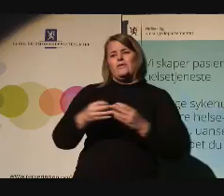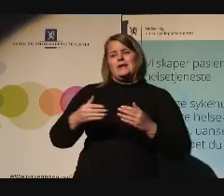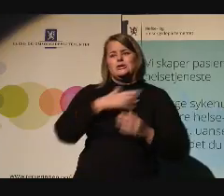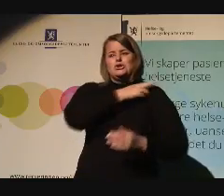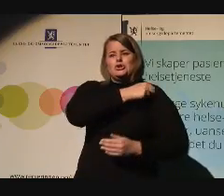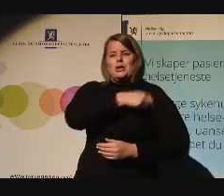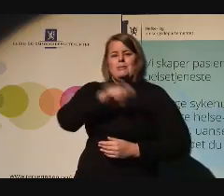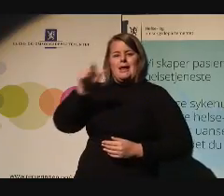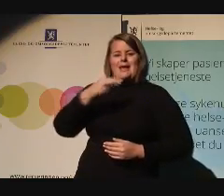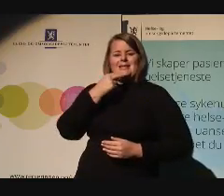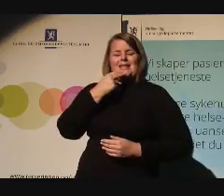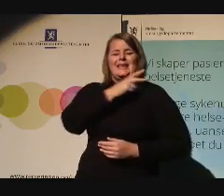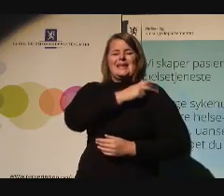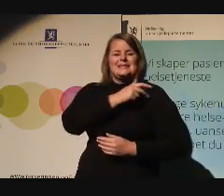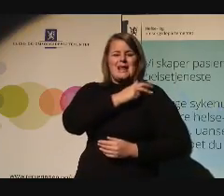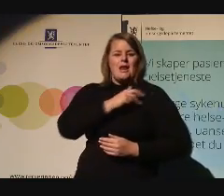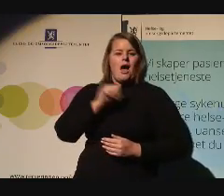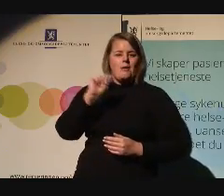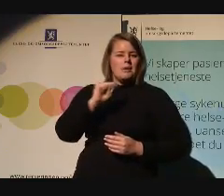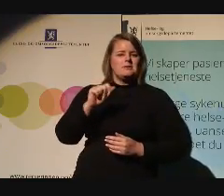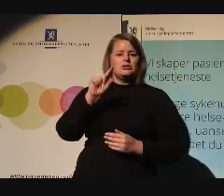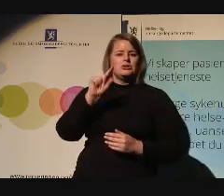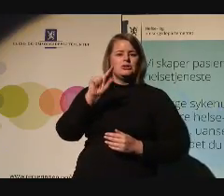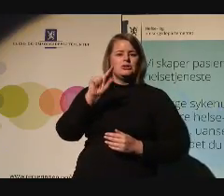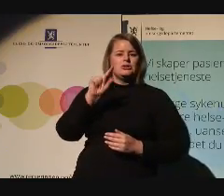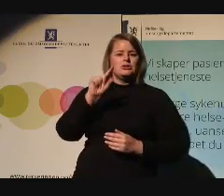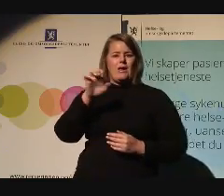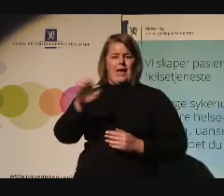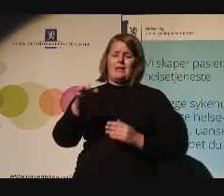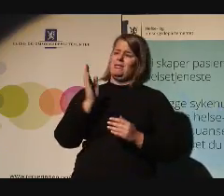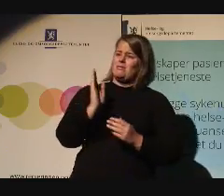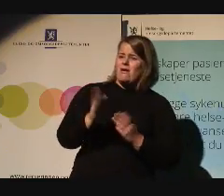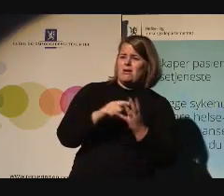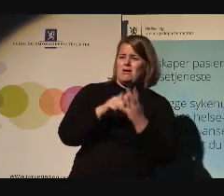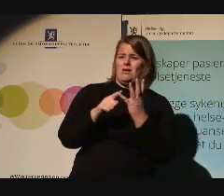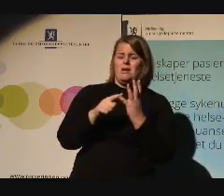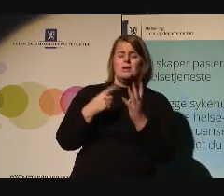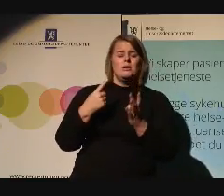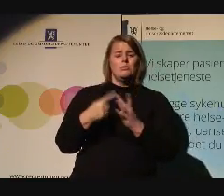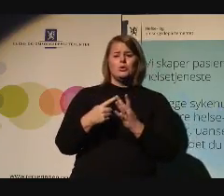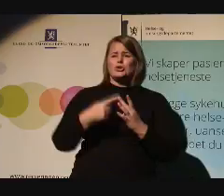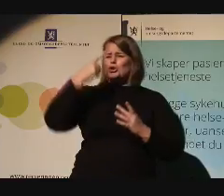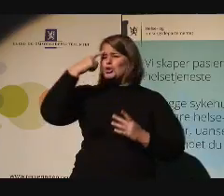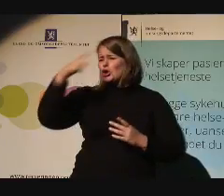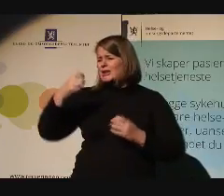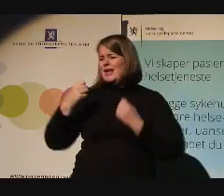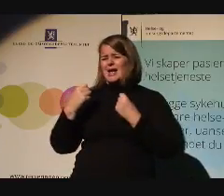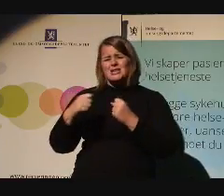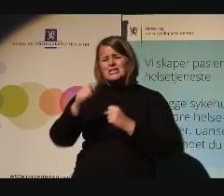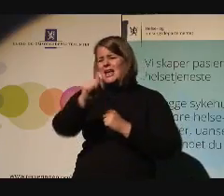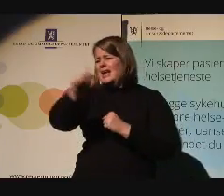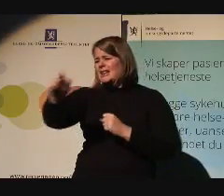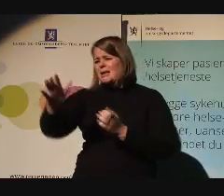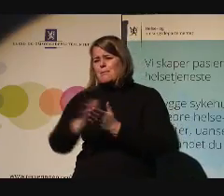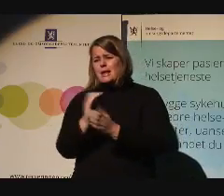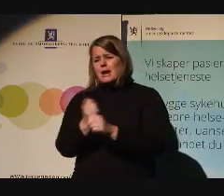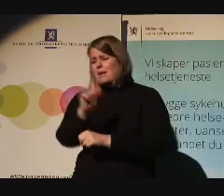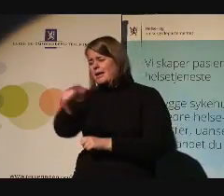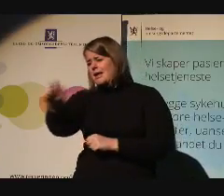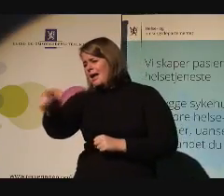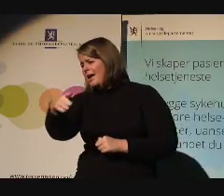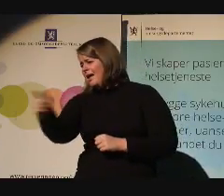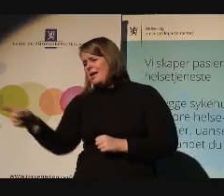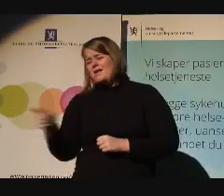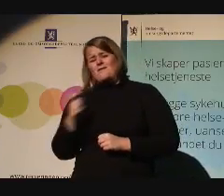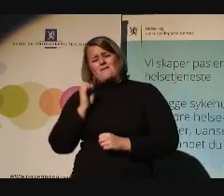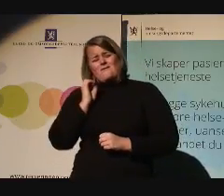Kristin Abrahamsen Småge, og ikke minst alle mine dyktige, engasjerte og motiverte medarbeidere som